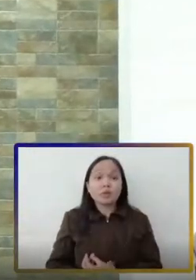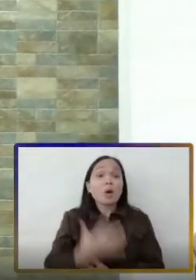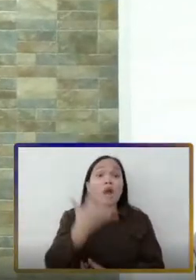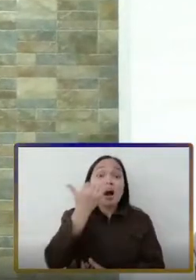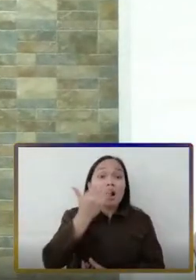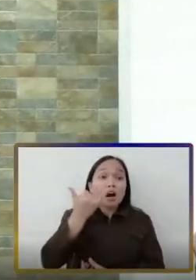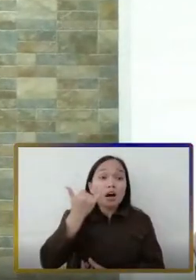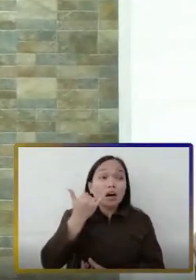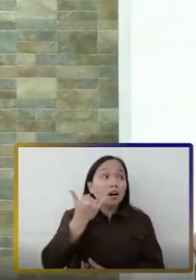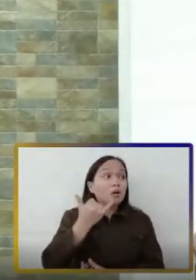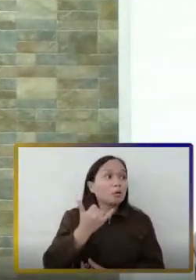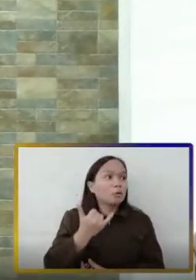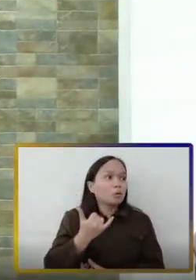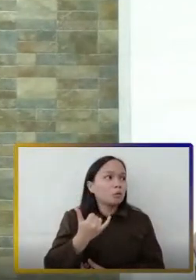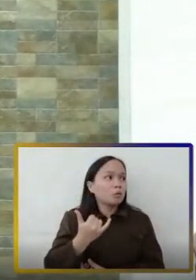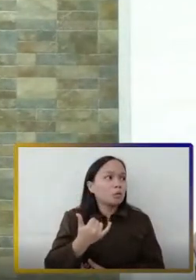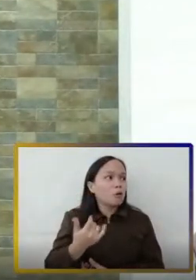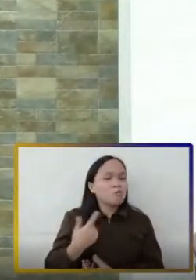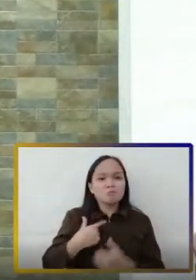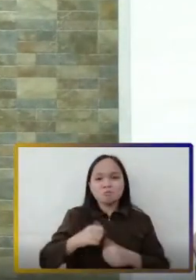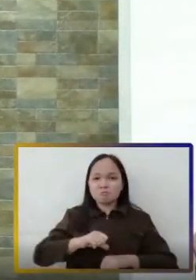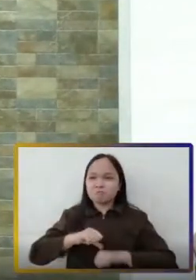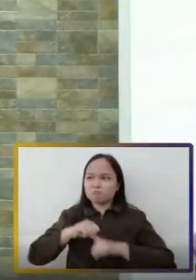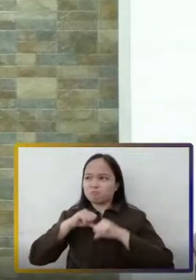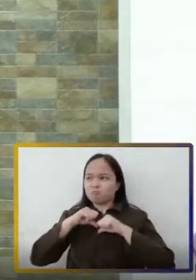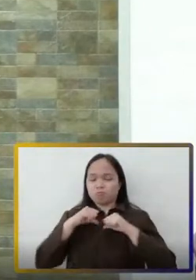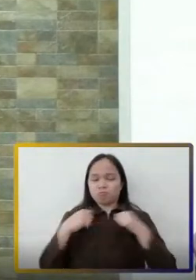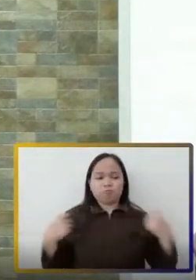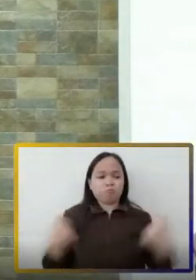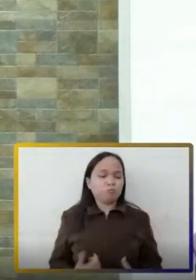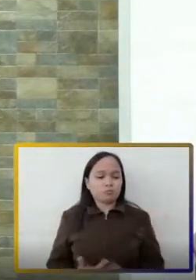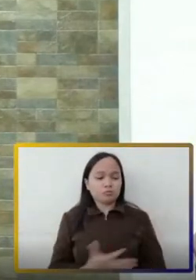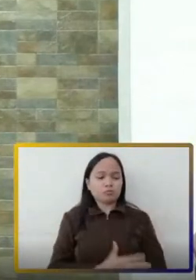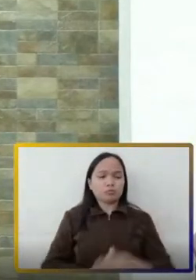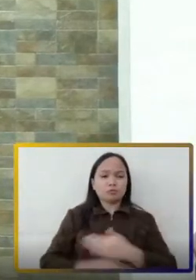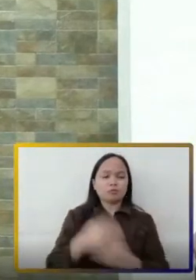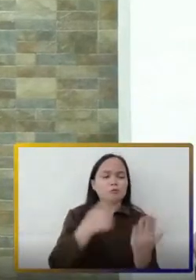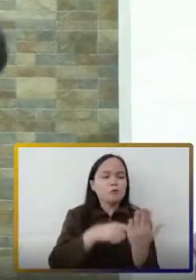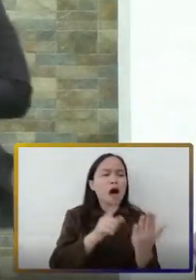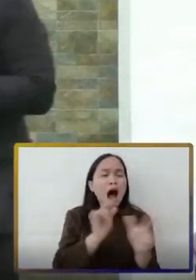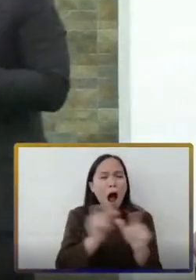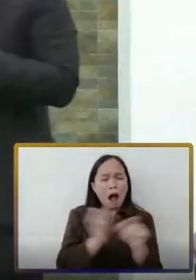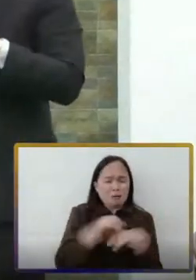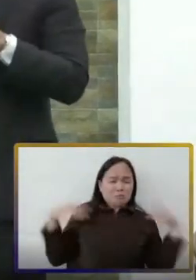Bakit? Ang yabang-yabang kumaka-cellphone, kumaka-format, nakakita lang ng ipis.